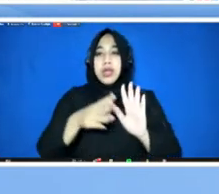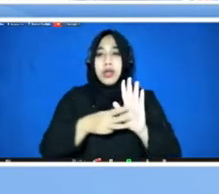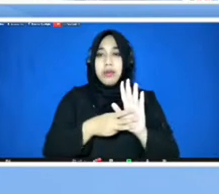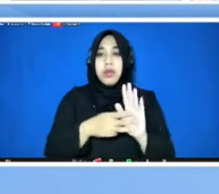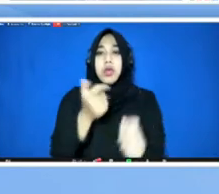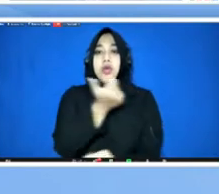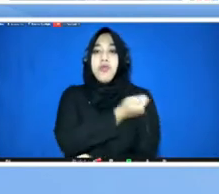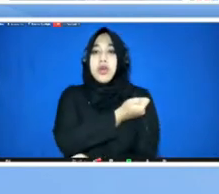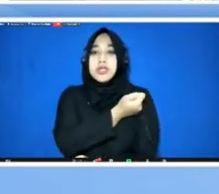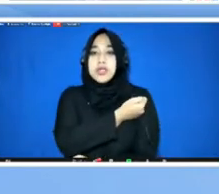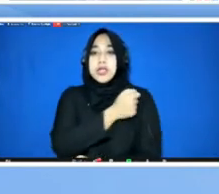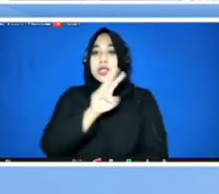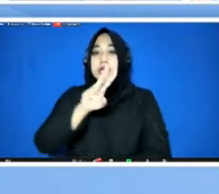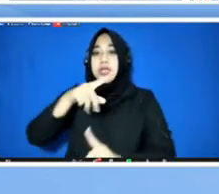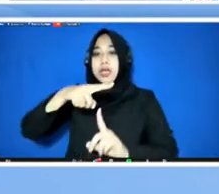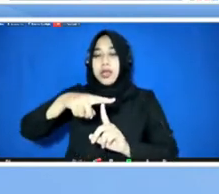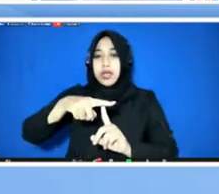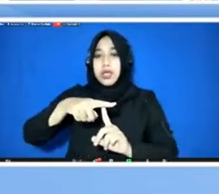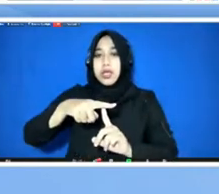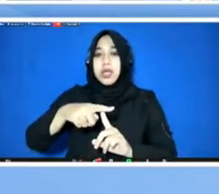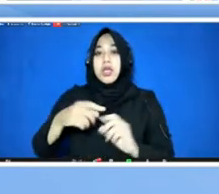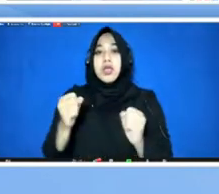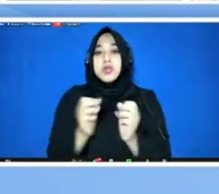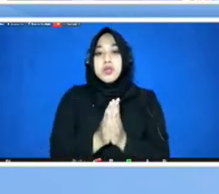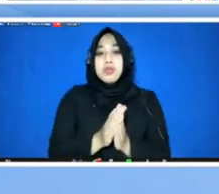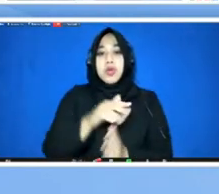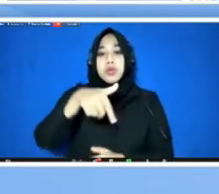vaksinasi, dan 3T sebanyak